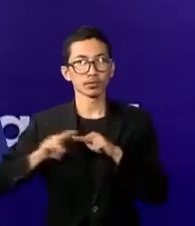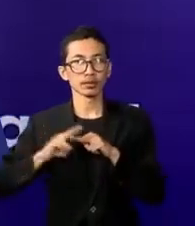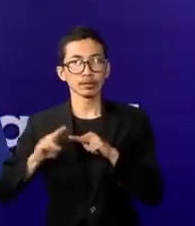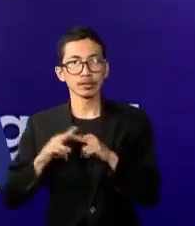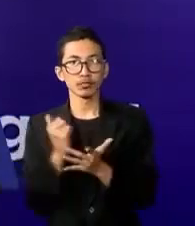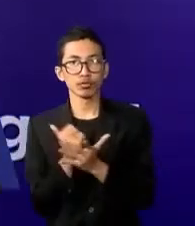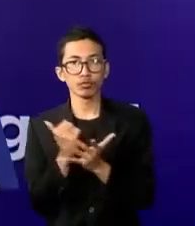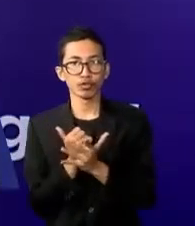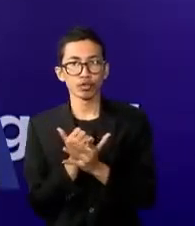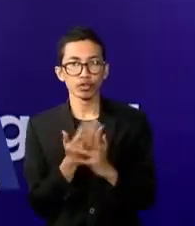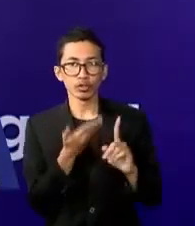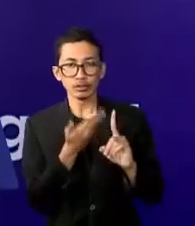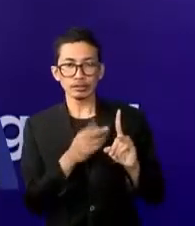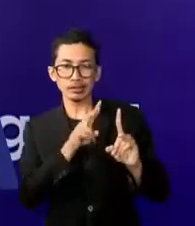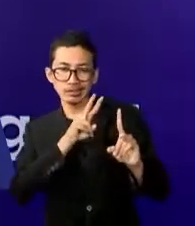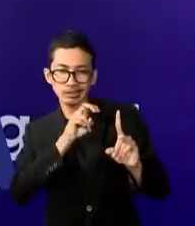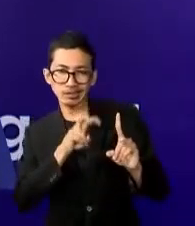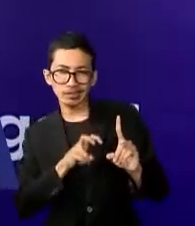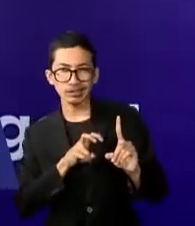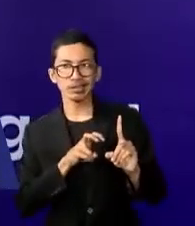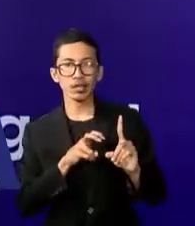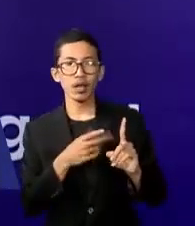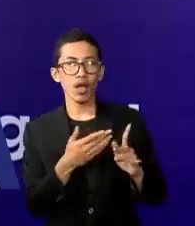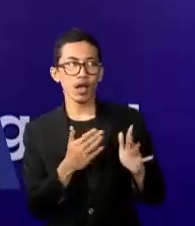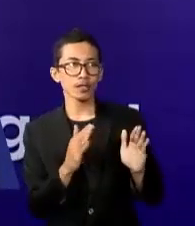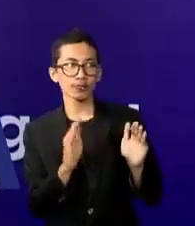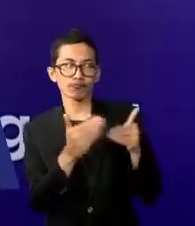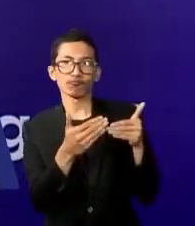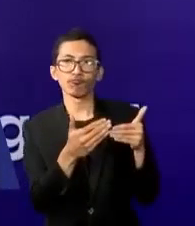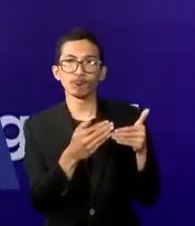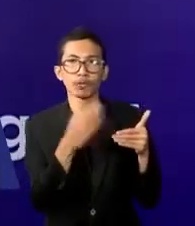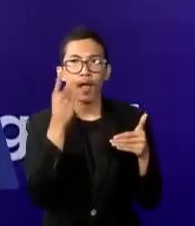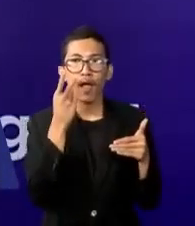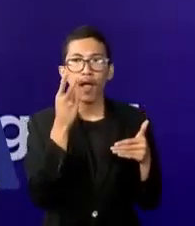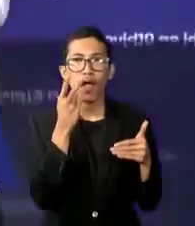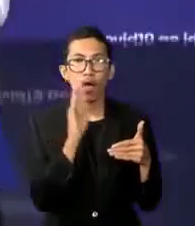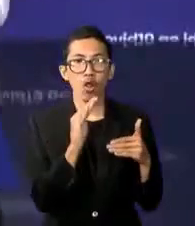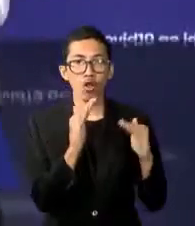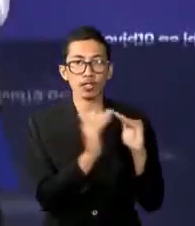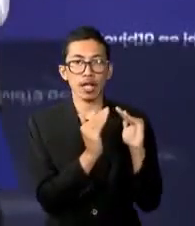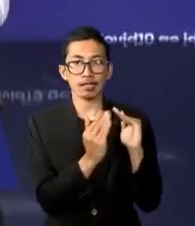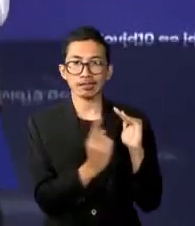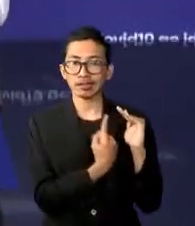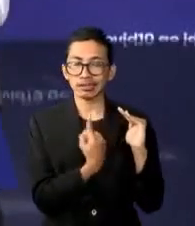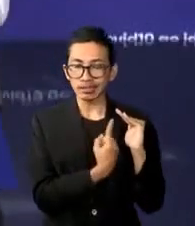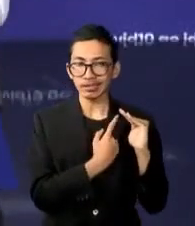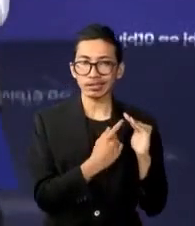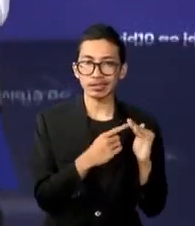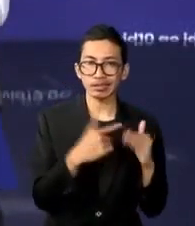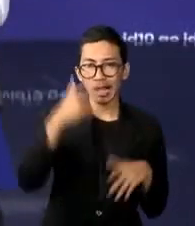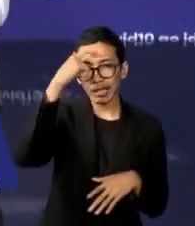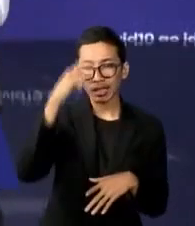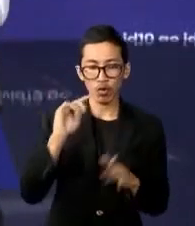itu fungsional dia semaksimal mungkin harus dijaga sakit saat ini dia harus fighting dia betul-betul harus